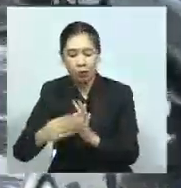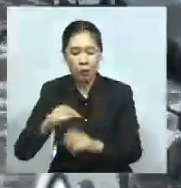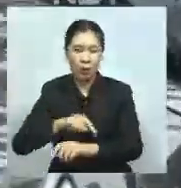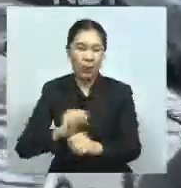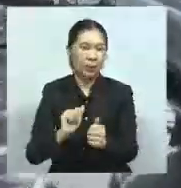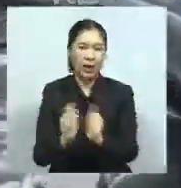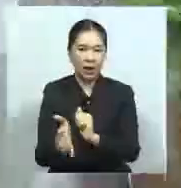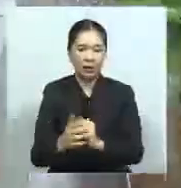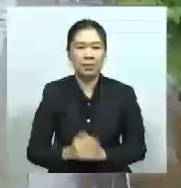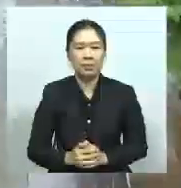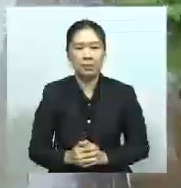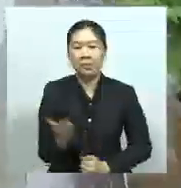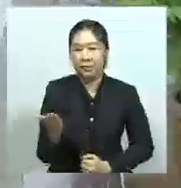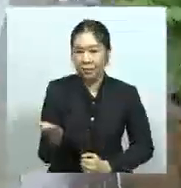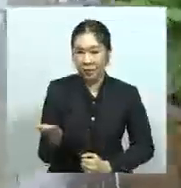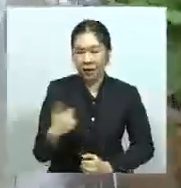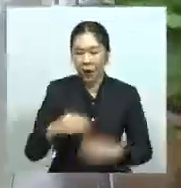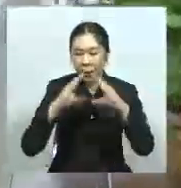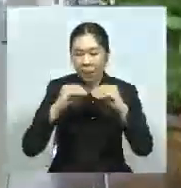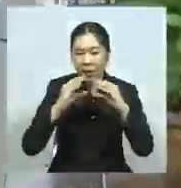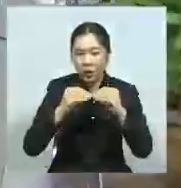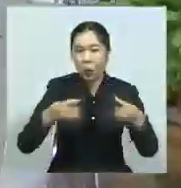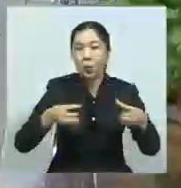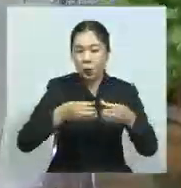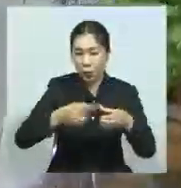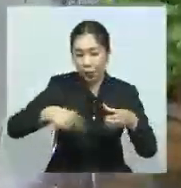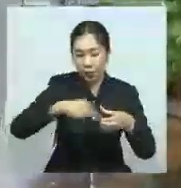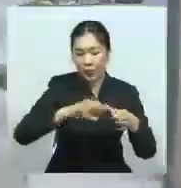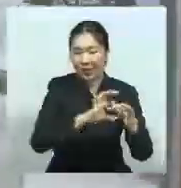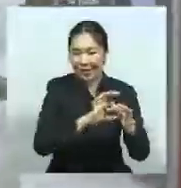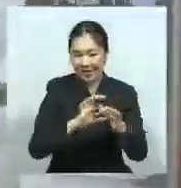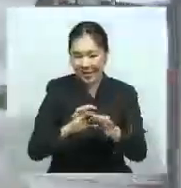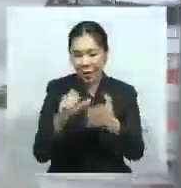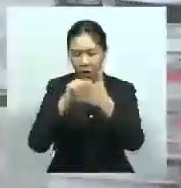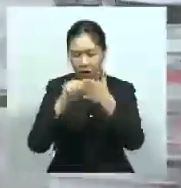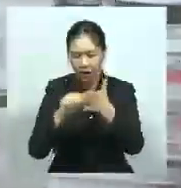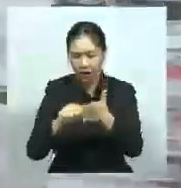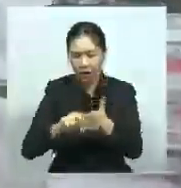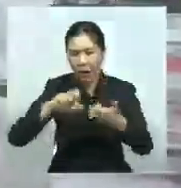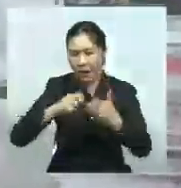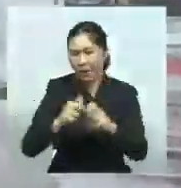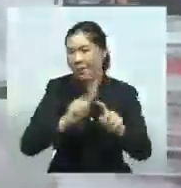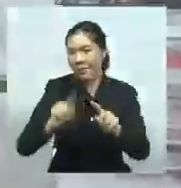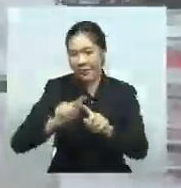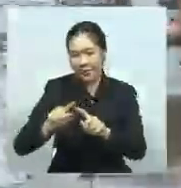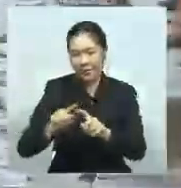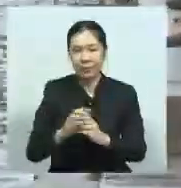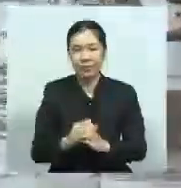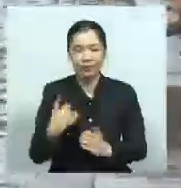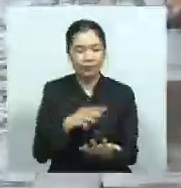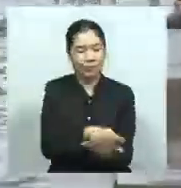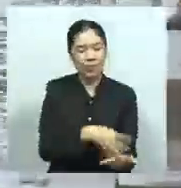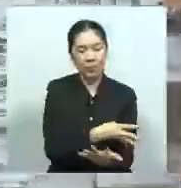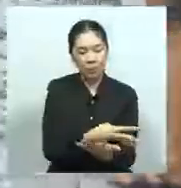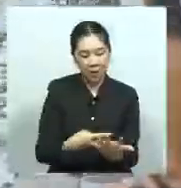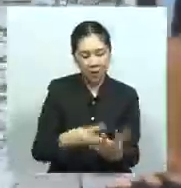และจากสถานการณ์ที่เกิดขึ้นจึงประชุมกับหน่วยงานที่เกี่ยวข้องและได้บูรณาการแก้ปัญหาอย่างเป็นระบบไว้แล้วทั้งการวางแผน